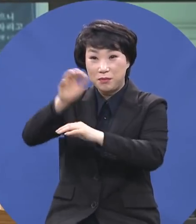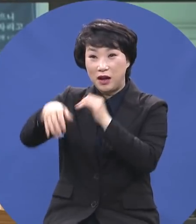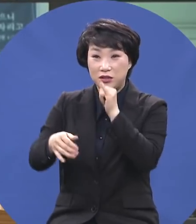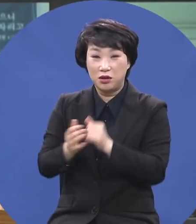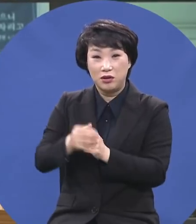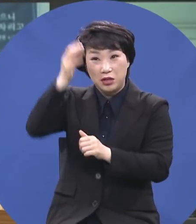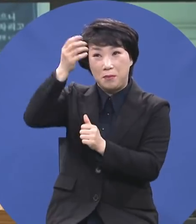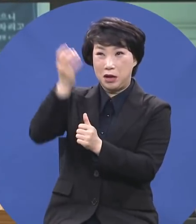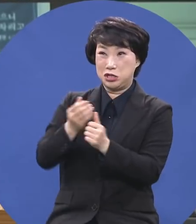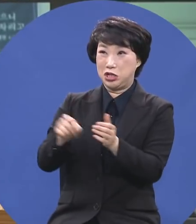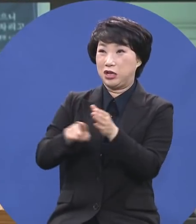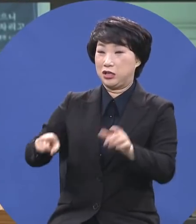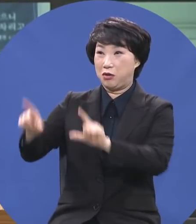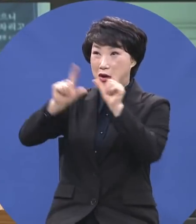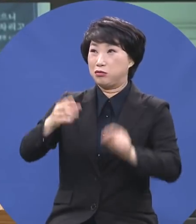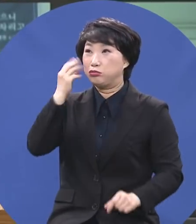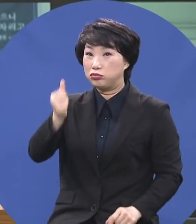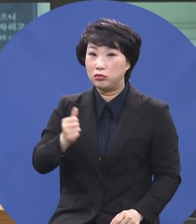신앙생활이 잘 된다니까.